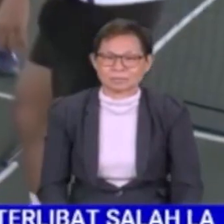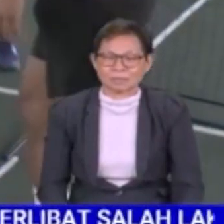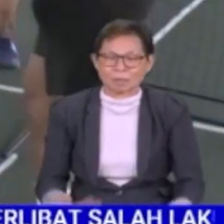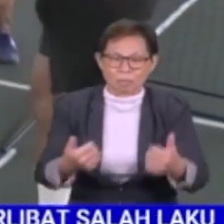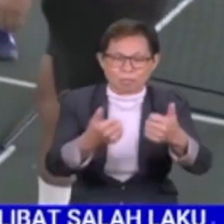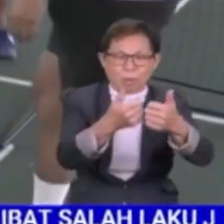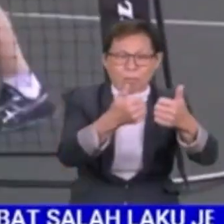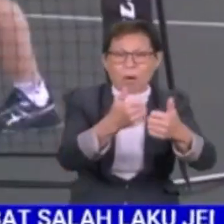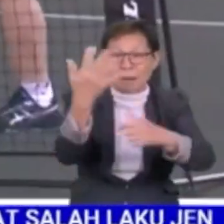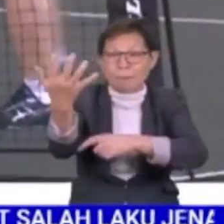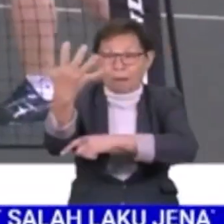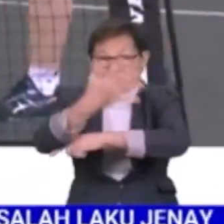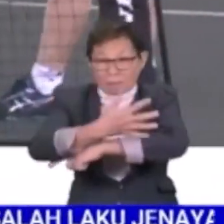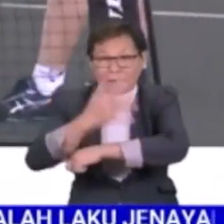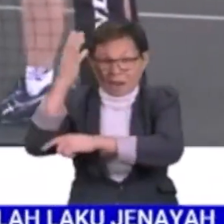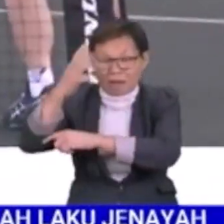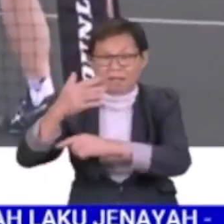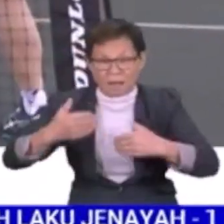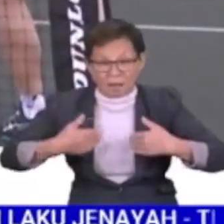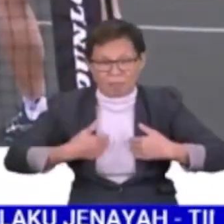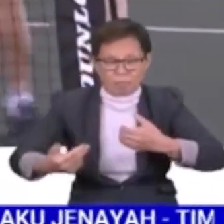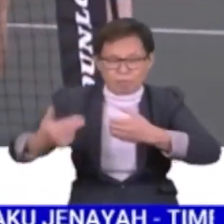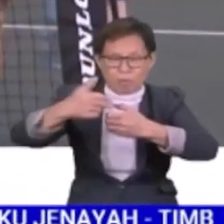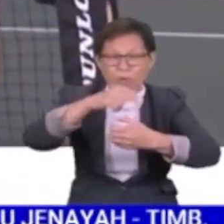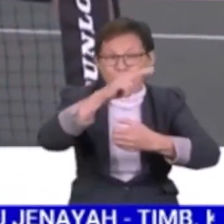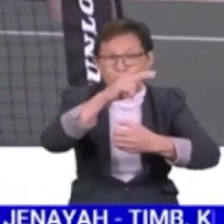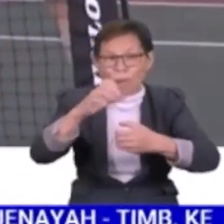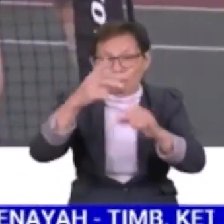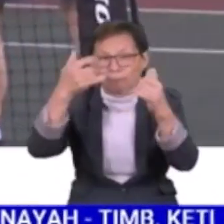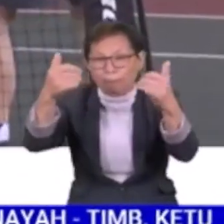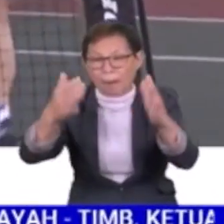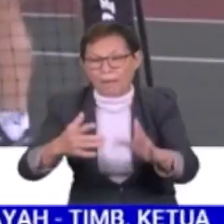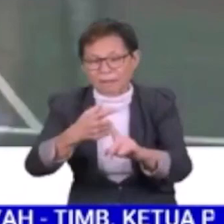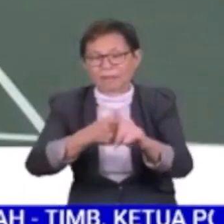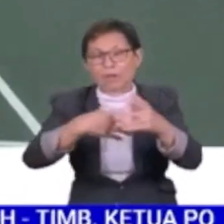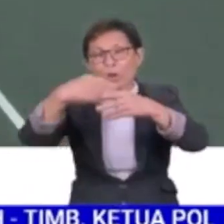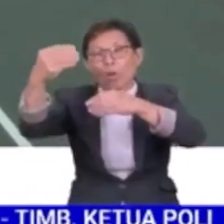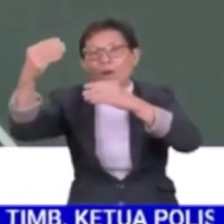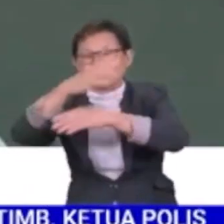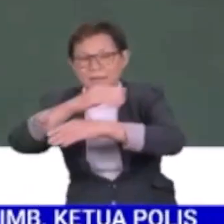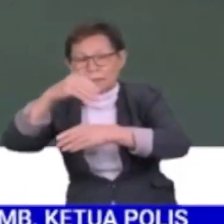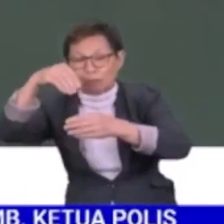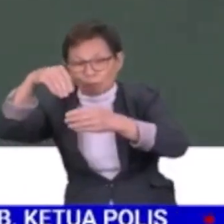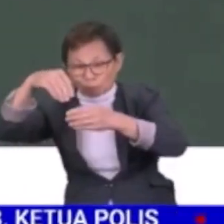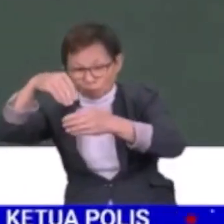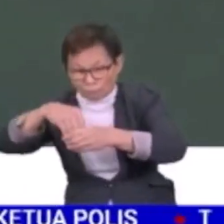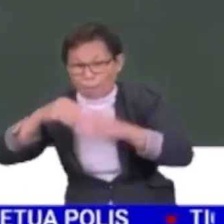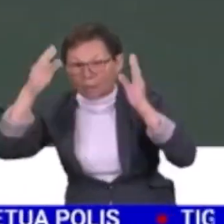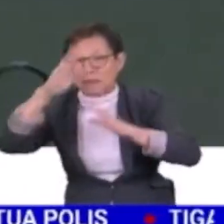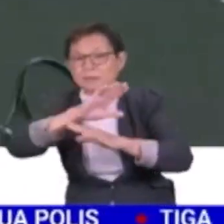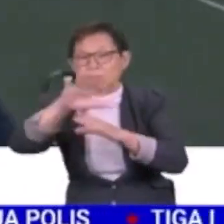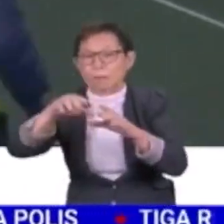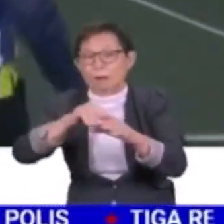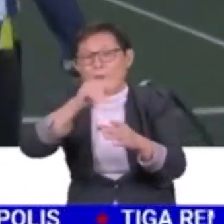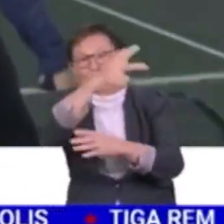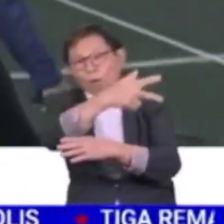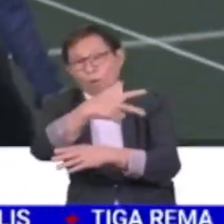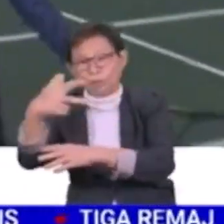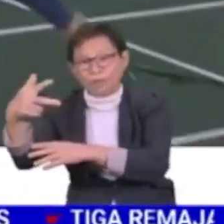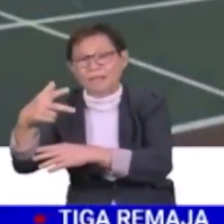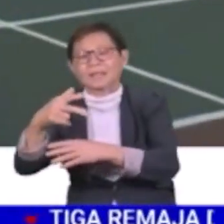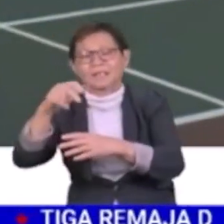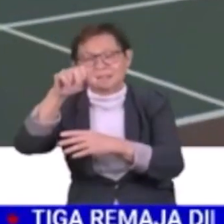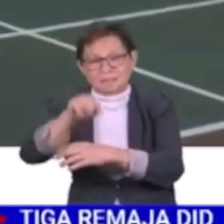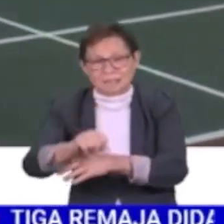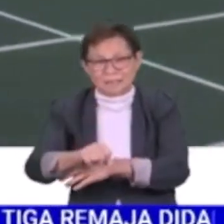kejohan selama 5 hari itu bakal menyaksikan penyitaan 200 pemain dari dalam dan luar negara termasuk Korea Selatan jepun Singapura